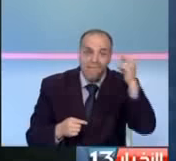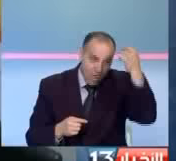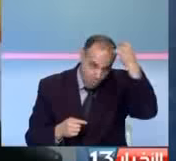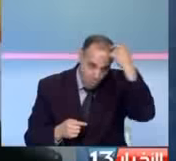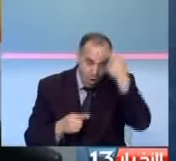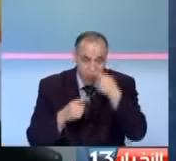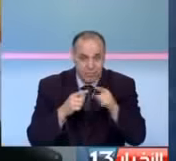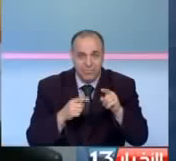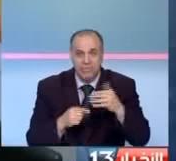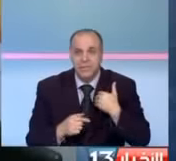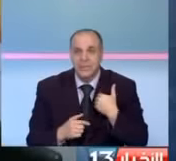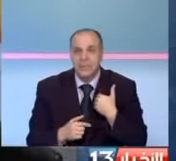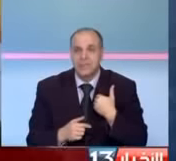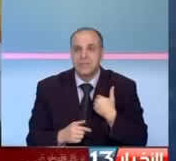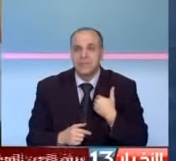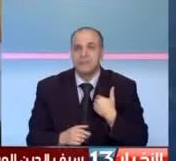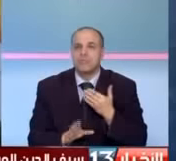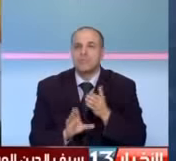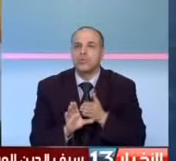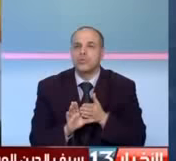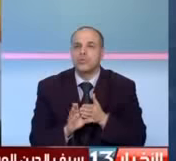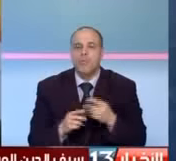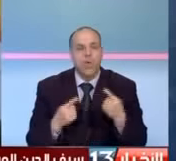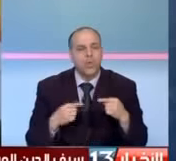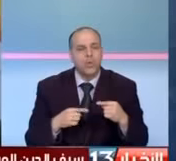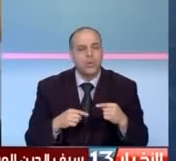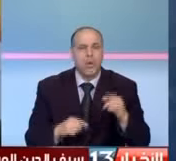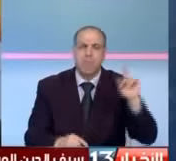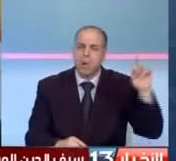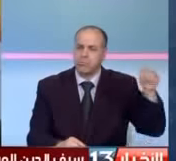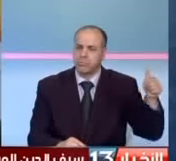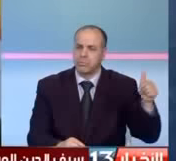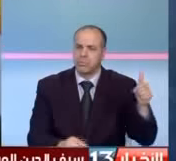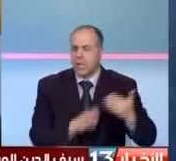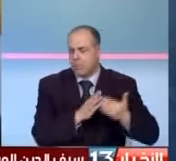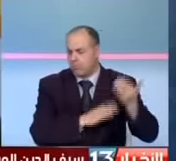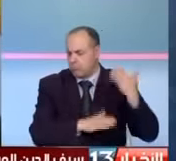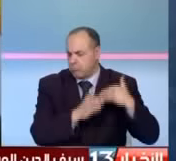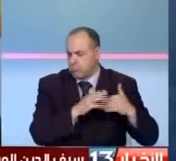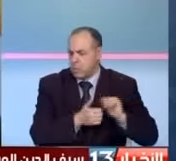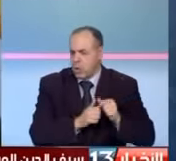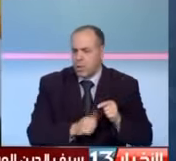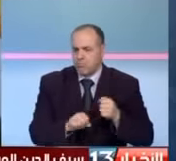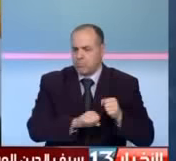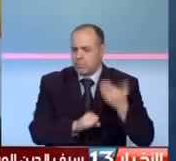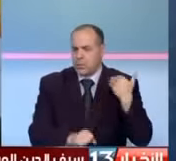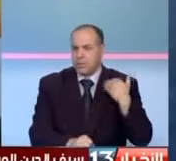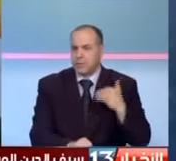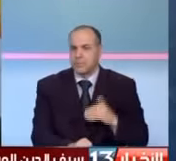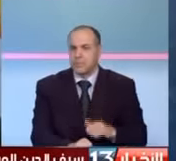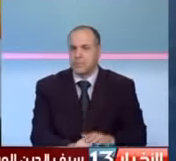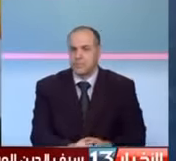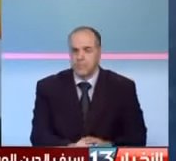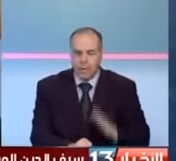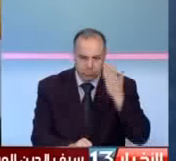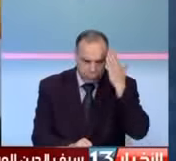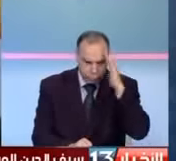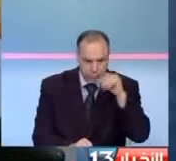العقلية. الماما سبور جديد في تونس، مي بار كونتر البرا قديم برشا برشا برشا، فهمتني؟ عرفني